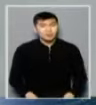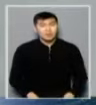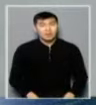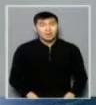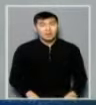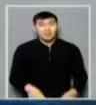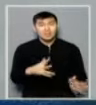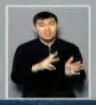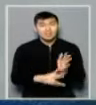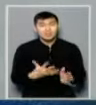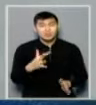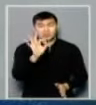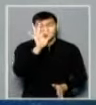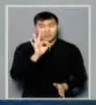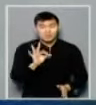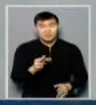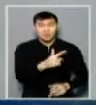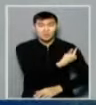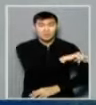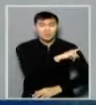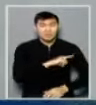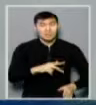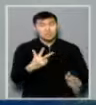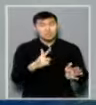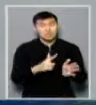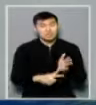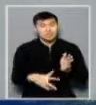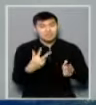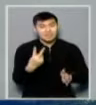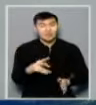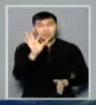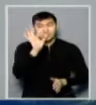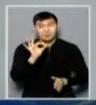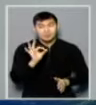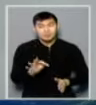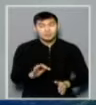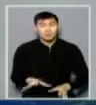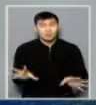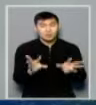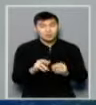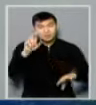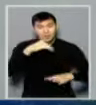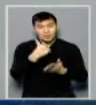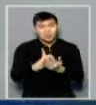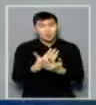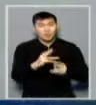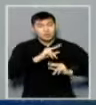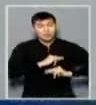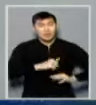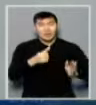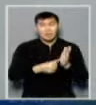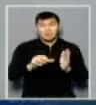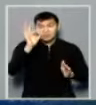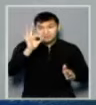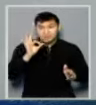Педагогтардың 85%, медицина қызметкерлерінің 72%, сондай-ақ мемлекеттік қызметкерлерінің